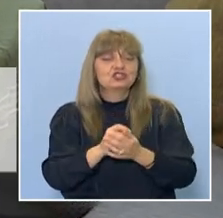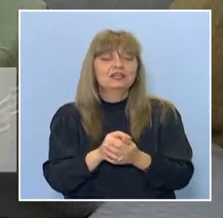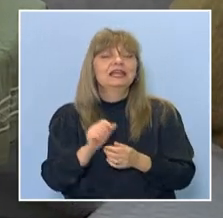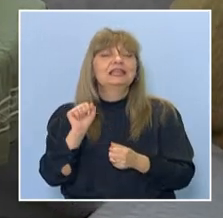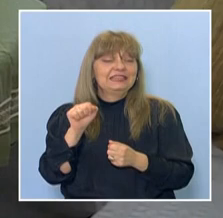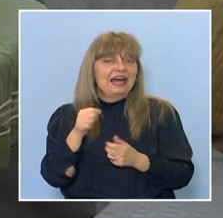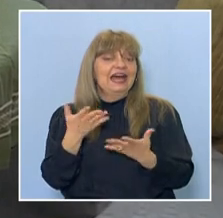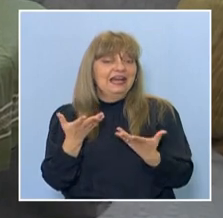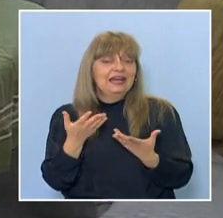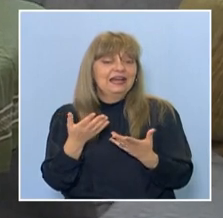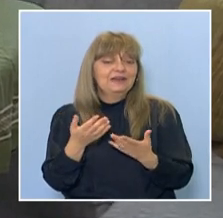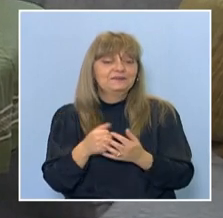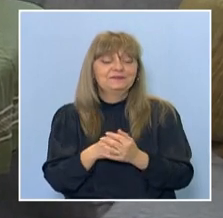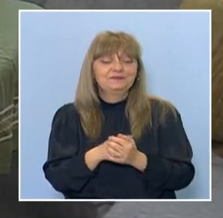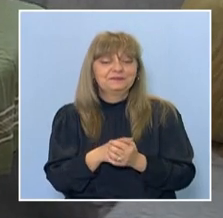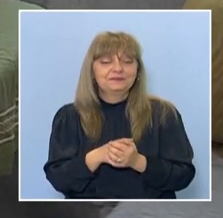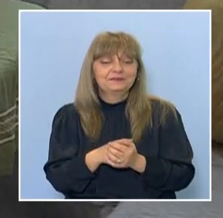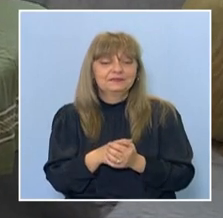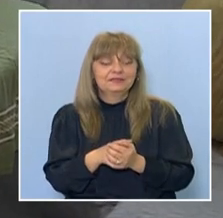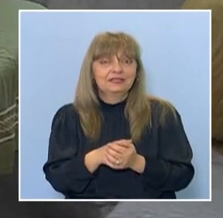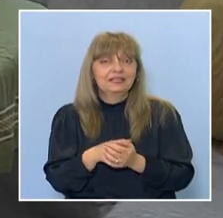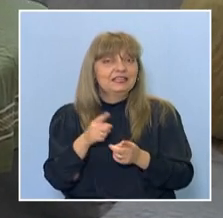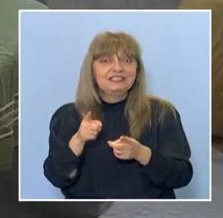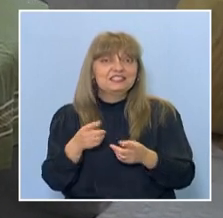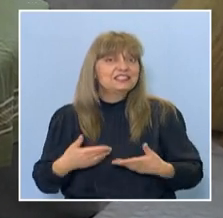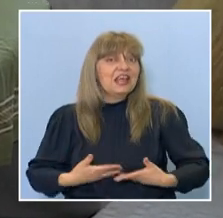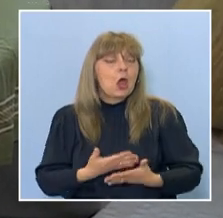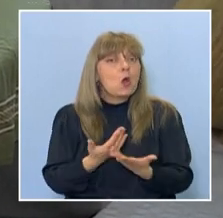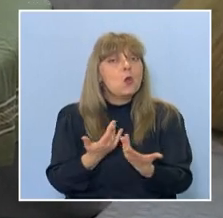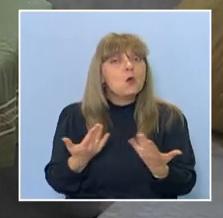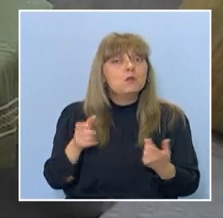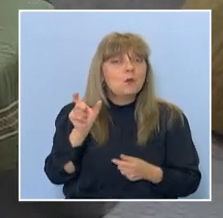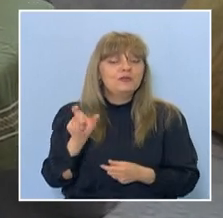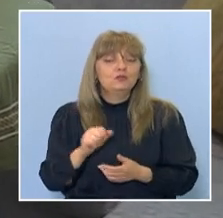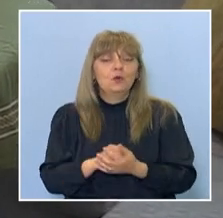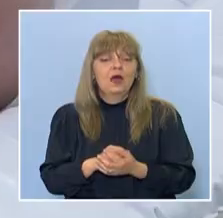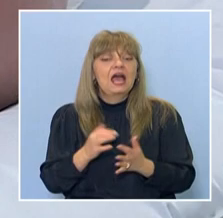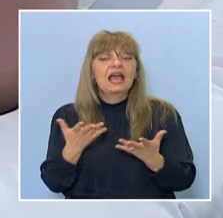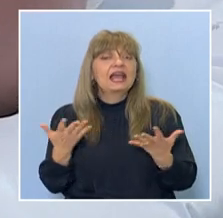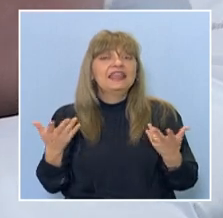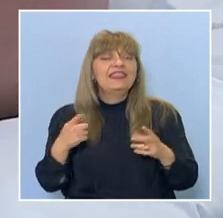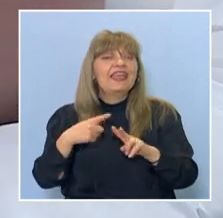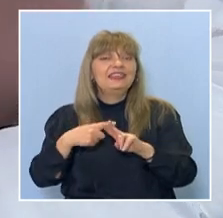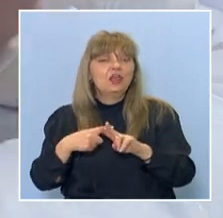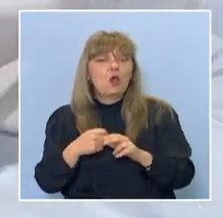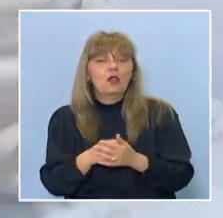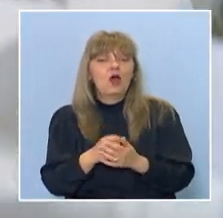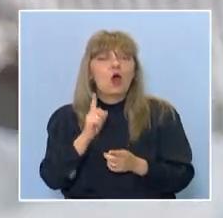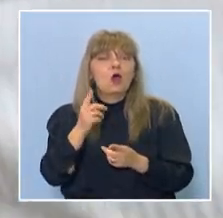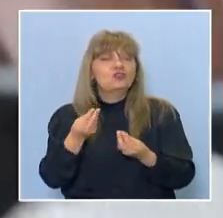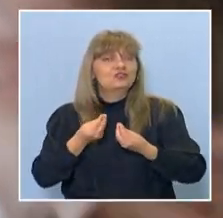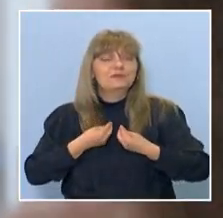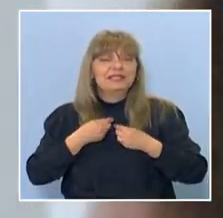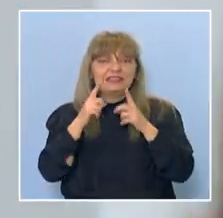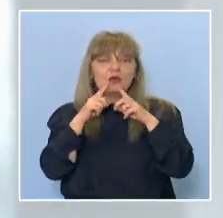е. Ела насам, да? Любопитко, я да видим сега къде е Никола. Никола, къде е? Ами кой ще ми даде усмивка?